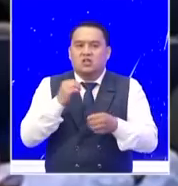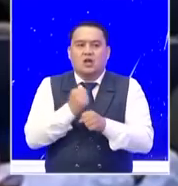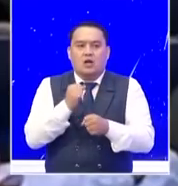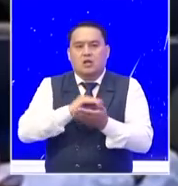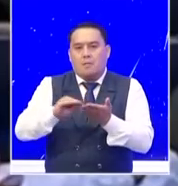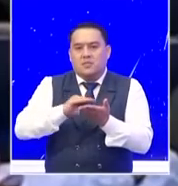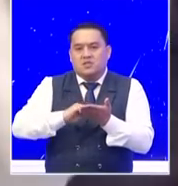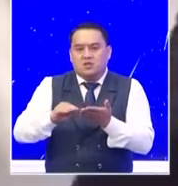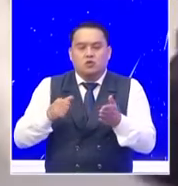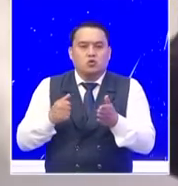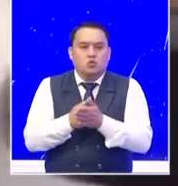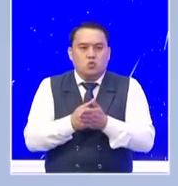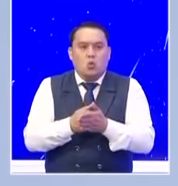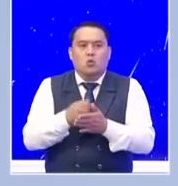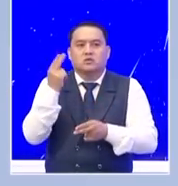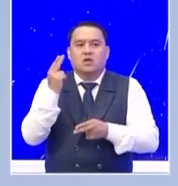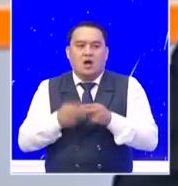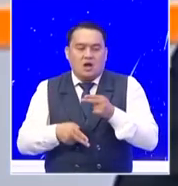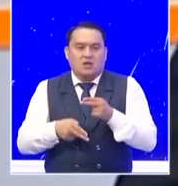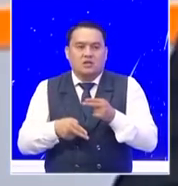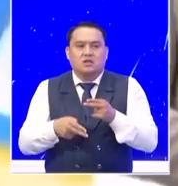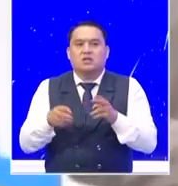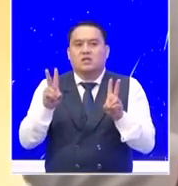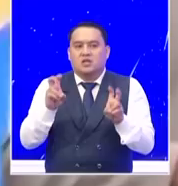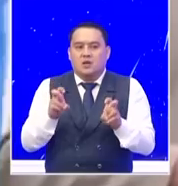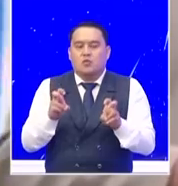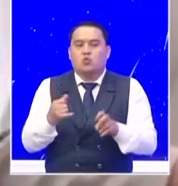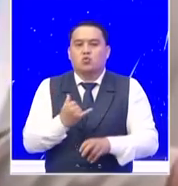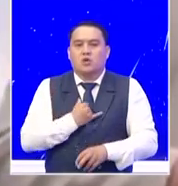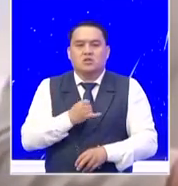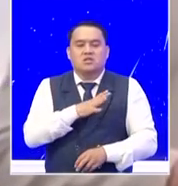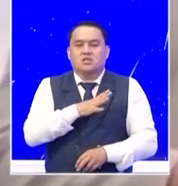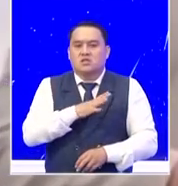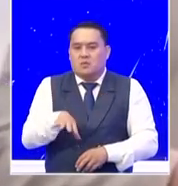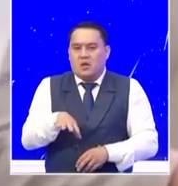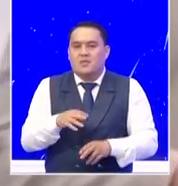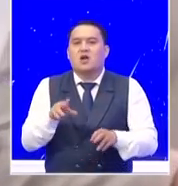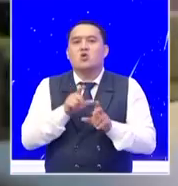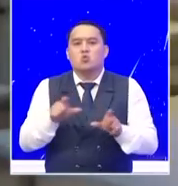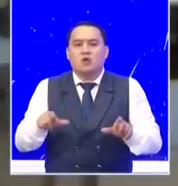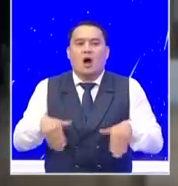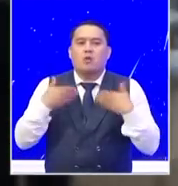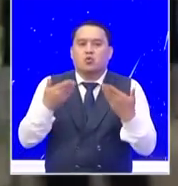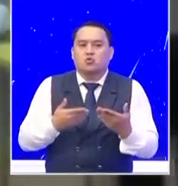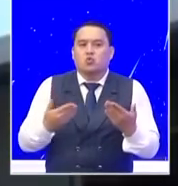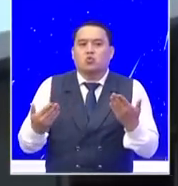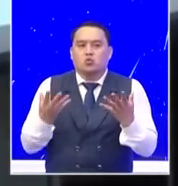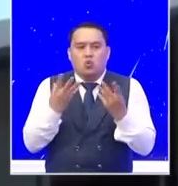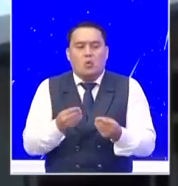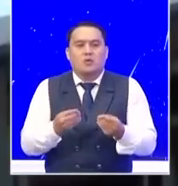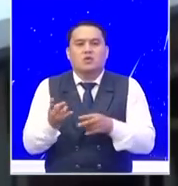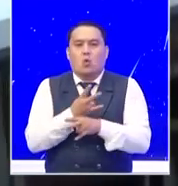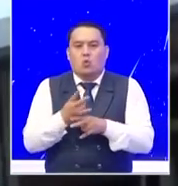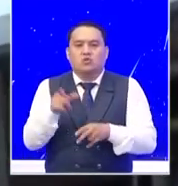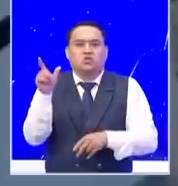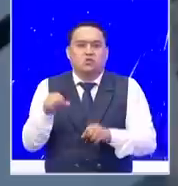написания сюжета до точки в конце сценария. Дефицита в темах у нашего наставника не было никогда. Люди обращались к нему днем и ночью, потому что знали,